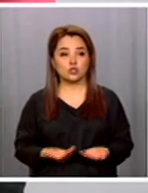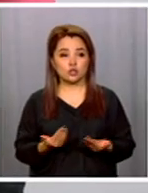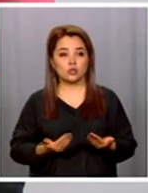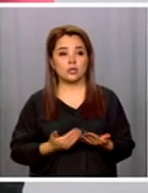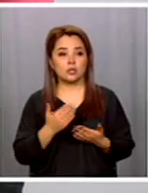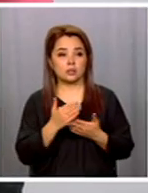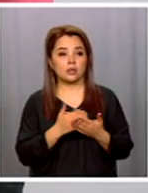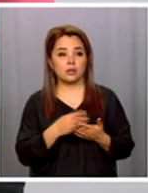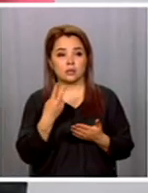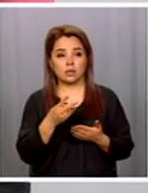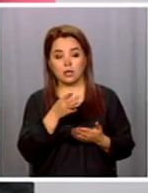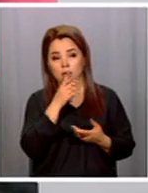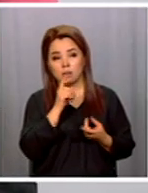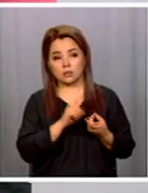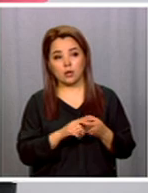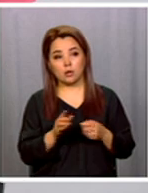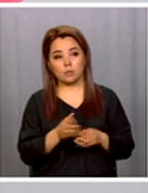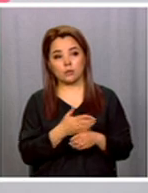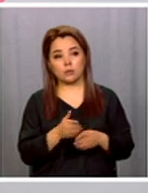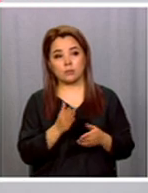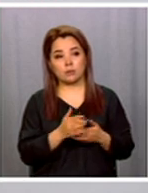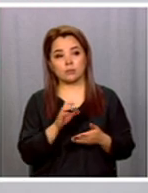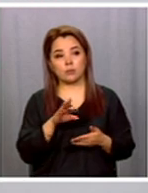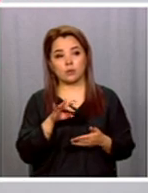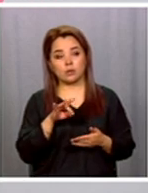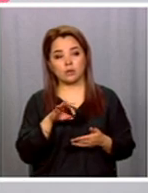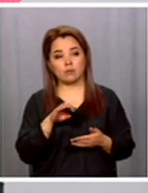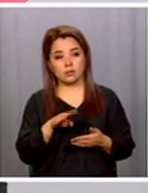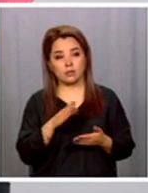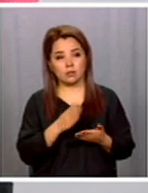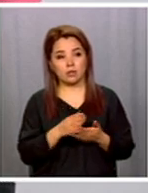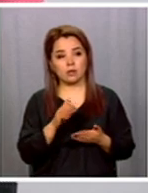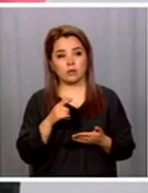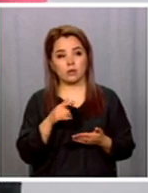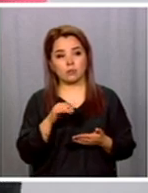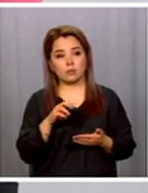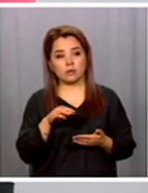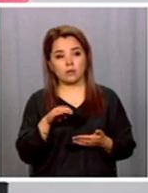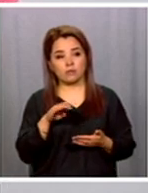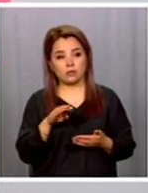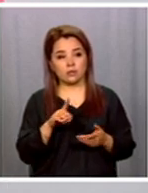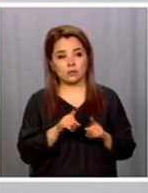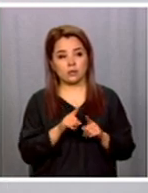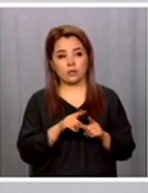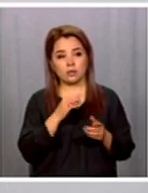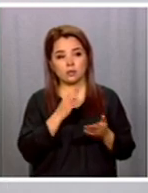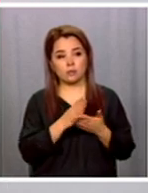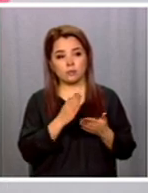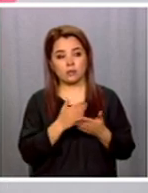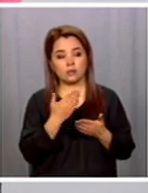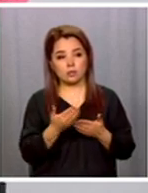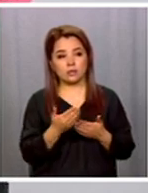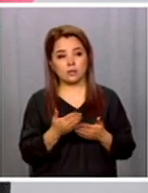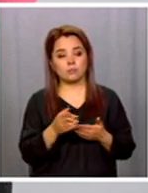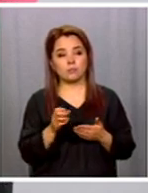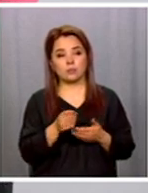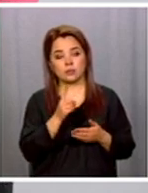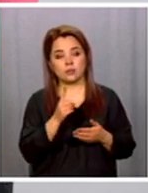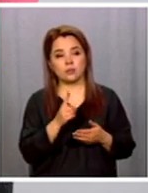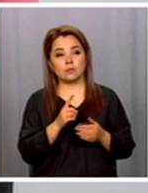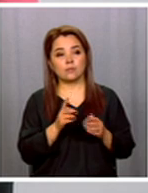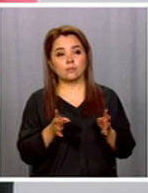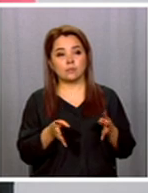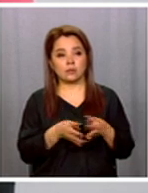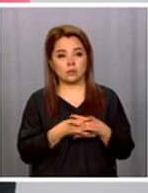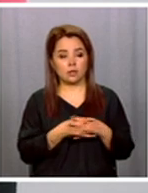екі кезеңге бөлінеді. Яғни спорофит кезеңі және гаметофит кезеңі. Спорофит кезеңі бұл жыныссыз ұрпақ алмасу